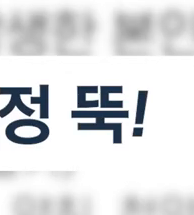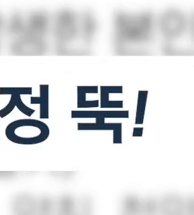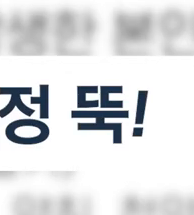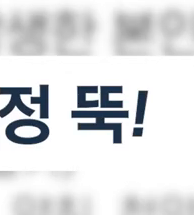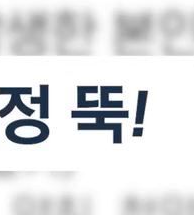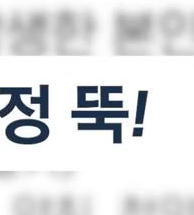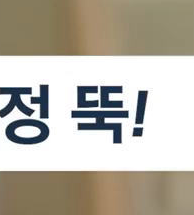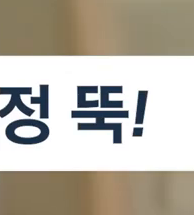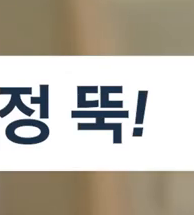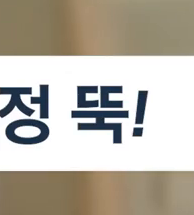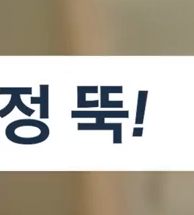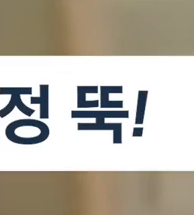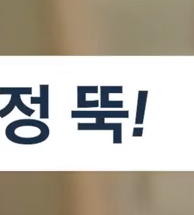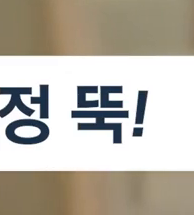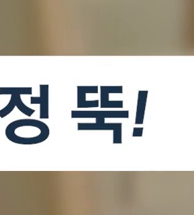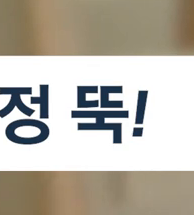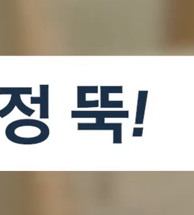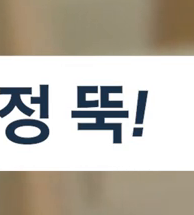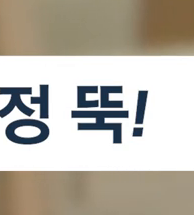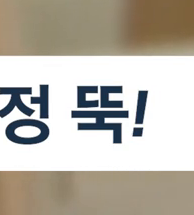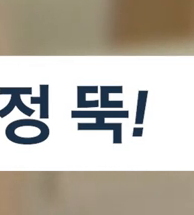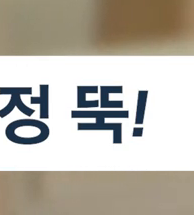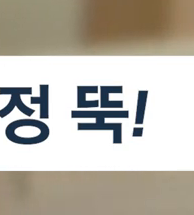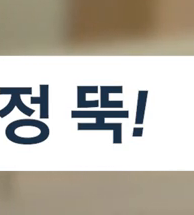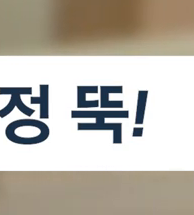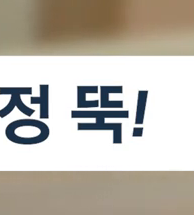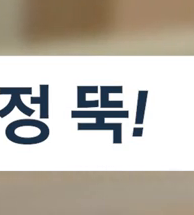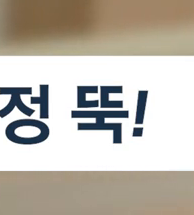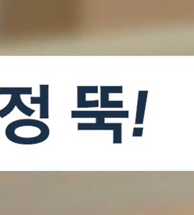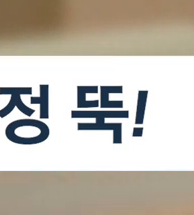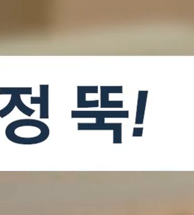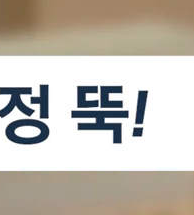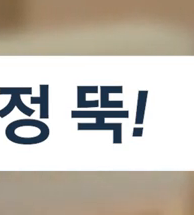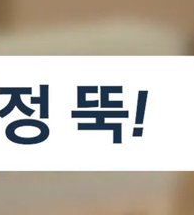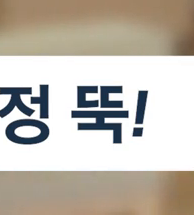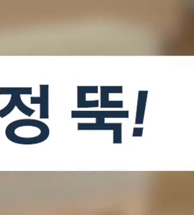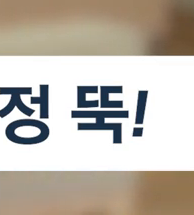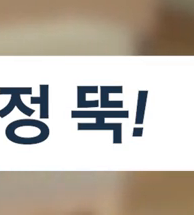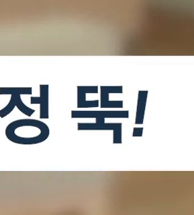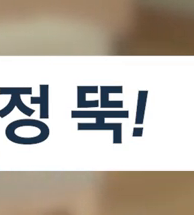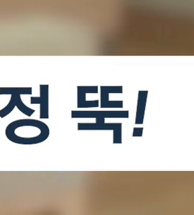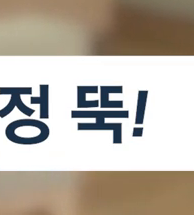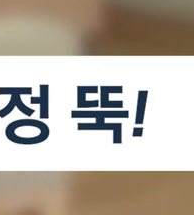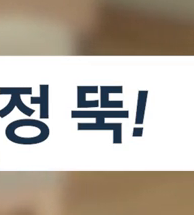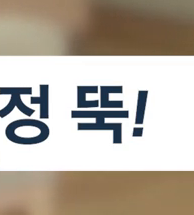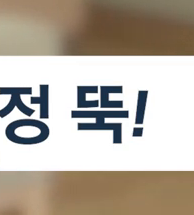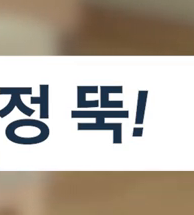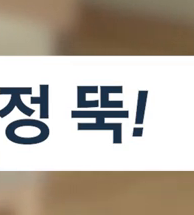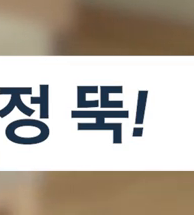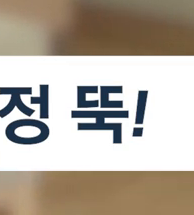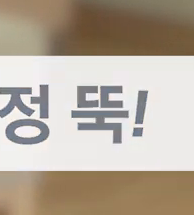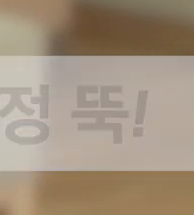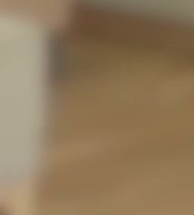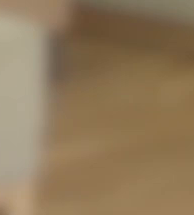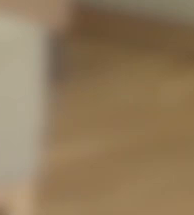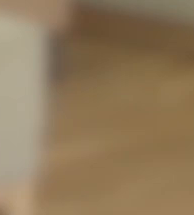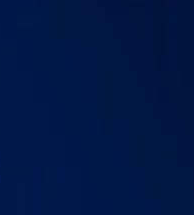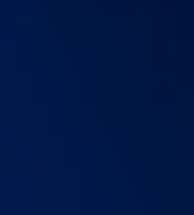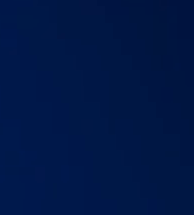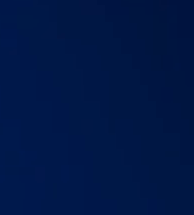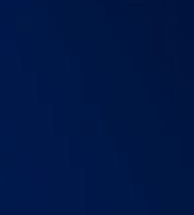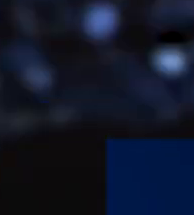강서구가 오는 7월부터 셋째 아이 이상 자녀를 출산한 여성을 대상으로 다둥이맘 산후회복 지원 사업을 추진합니다.